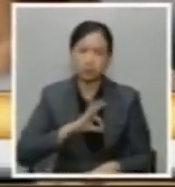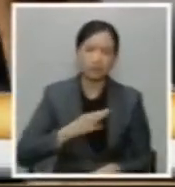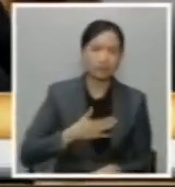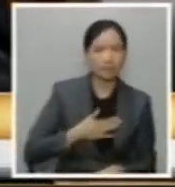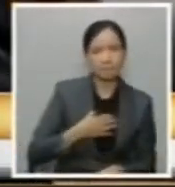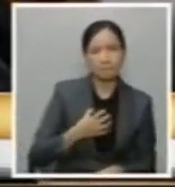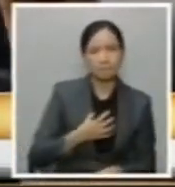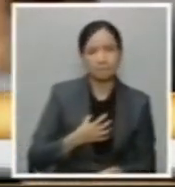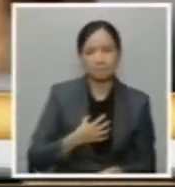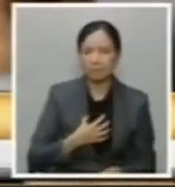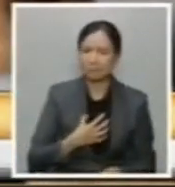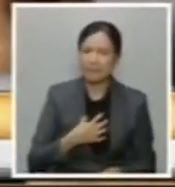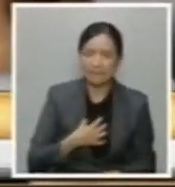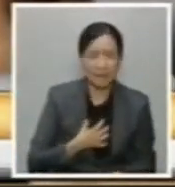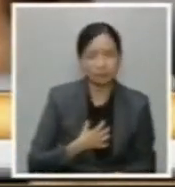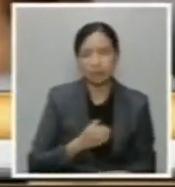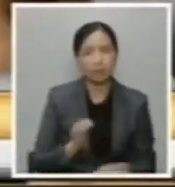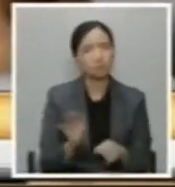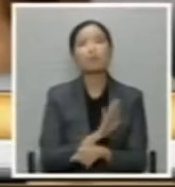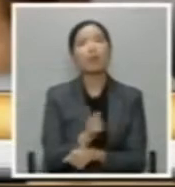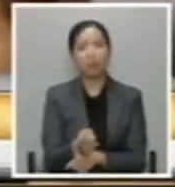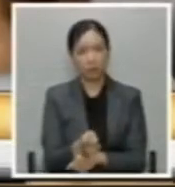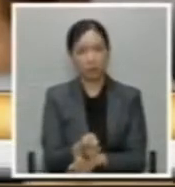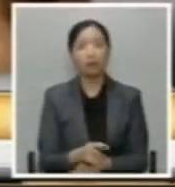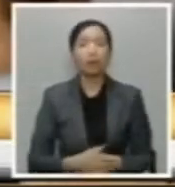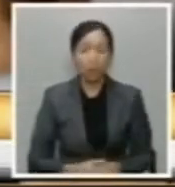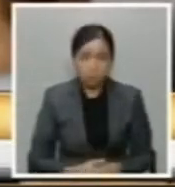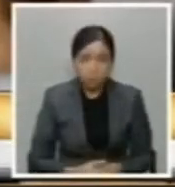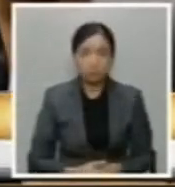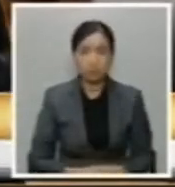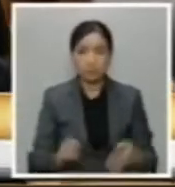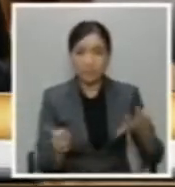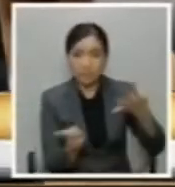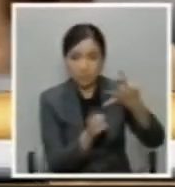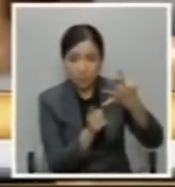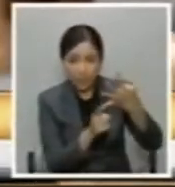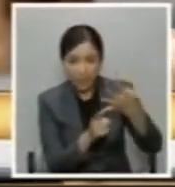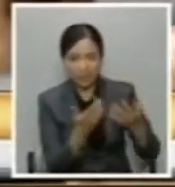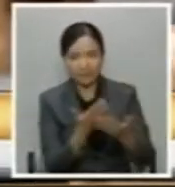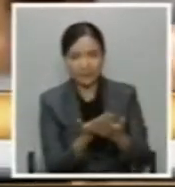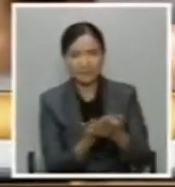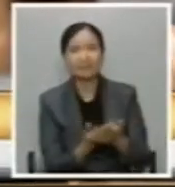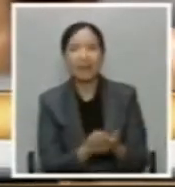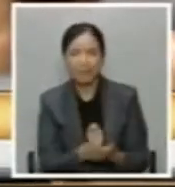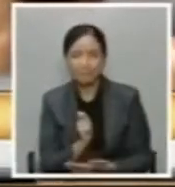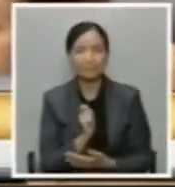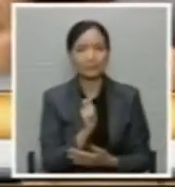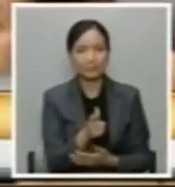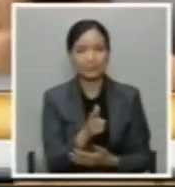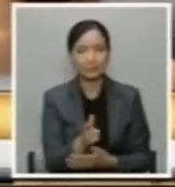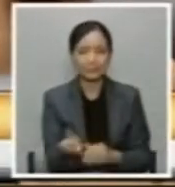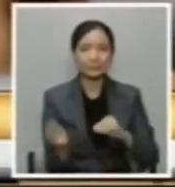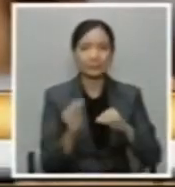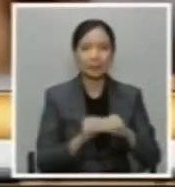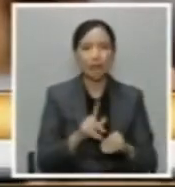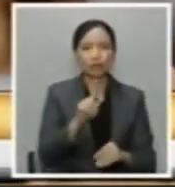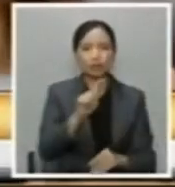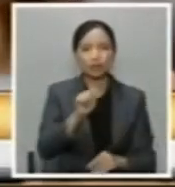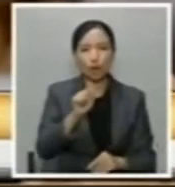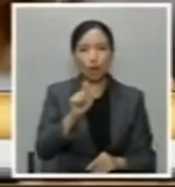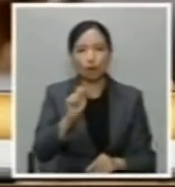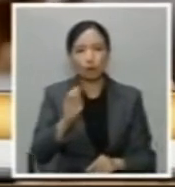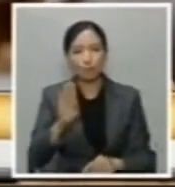ด็นสุดท้ายก็คือประเด็นเรื่องของผลตอบแทนนะครับตามรายงานที่ได้นำเสนอต่อสภ